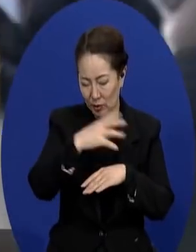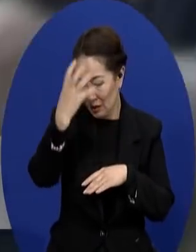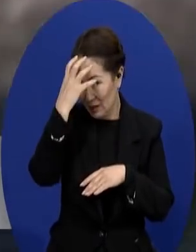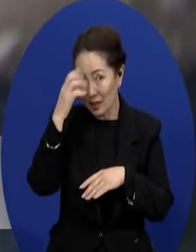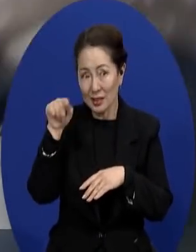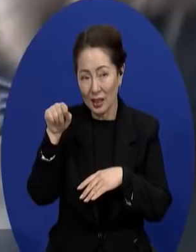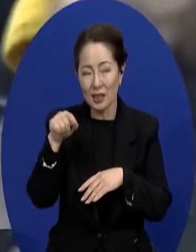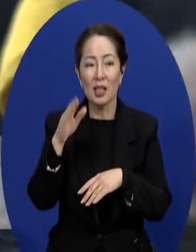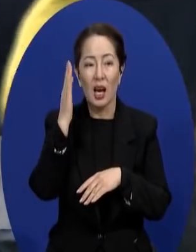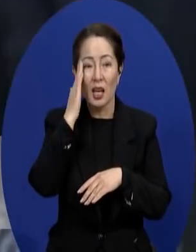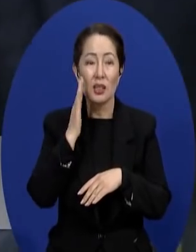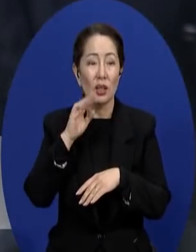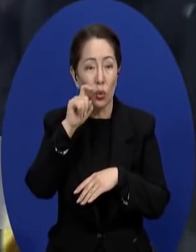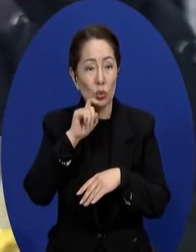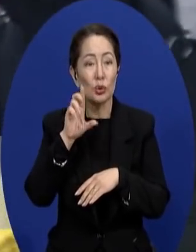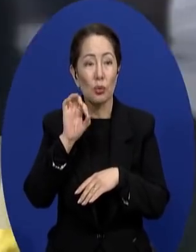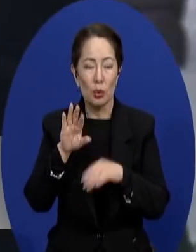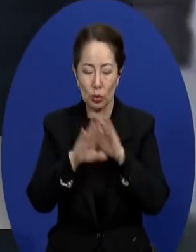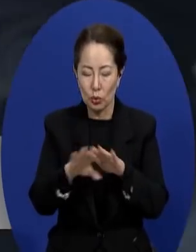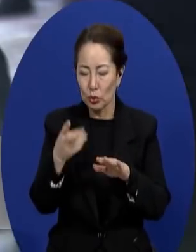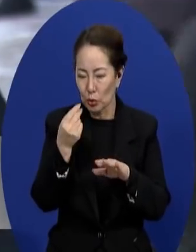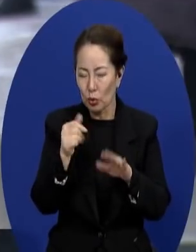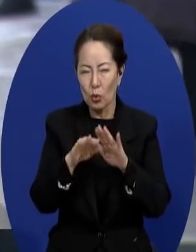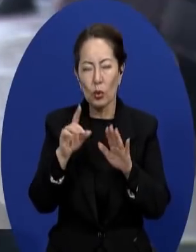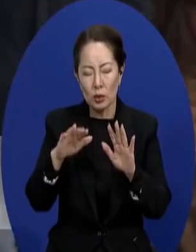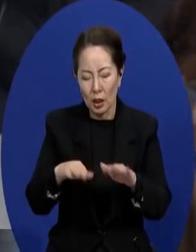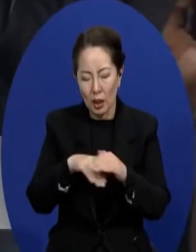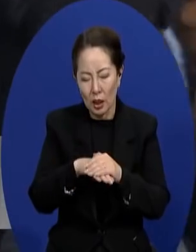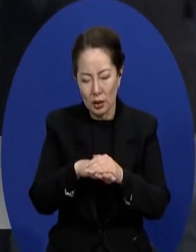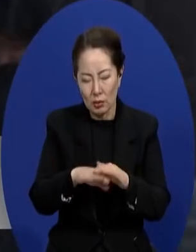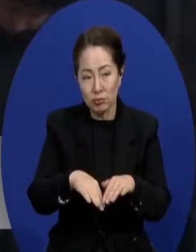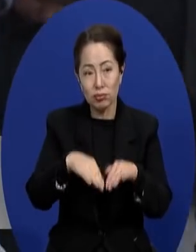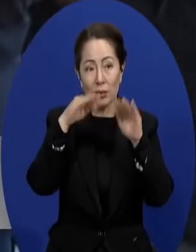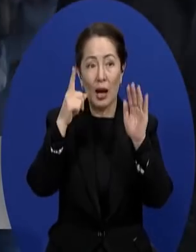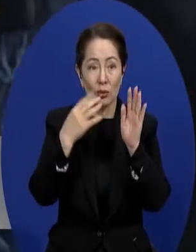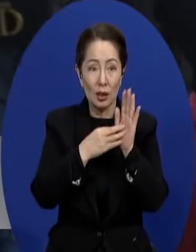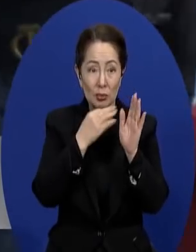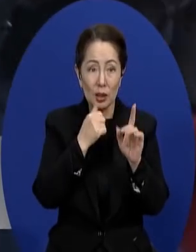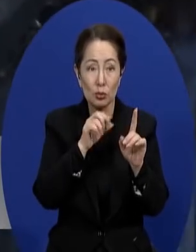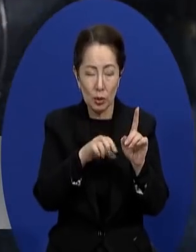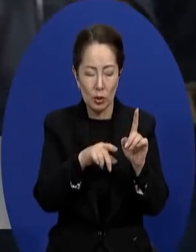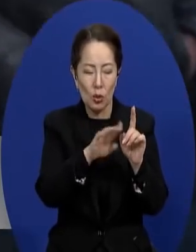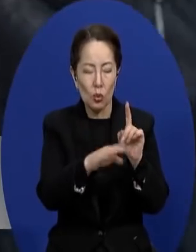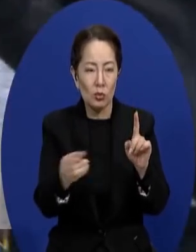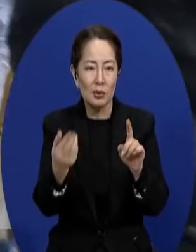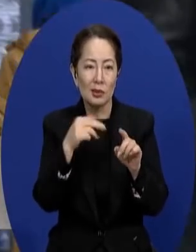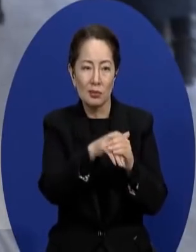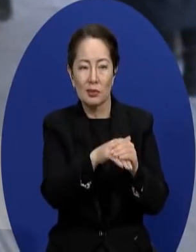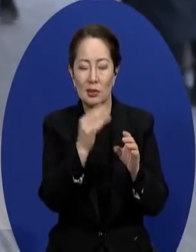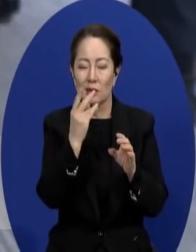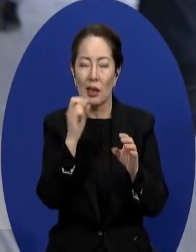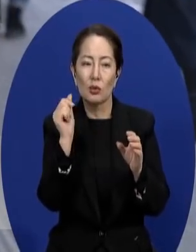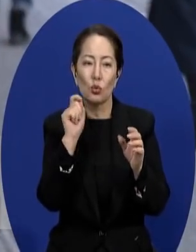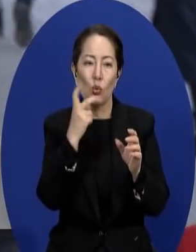хүсвэл хүүхдийн мөнгийг хүүхдийг нь 18 нас хүртэл хадгалж байгаад тухайн хүүхэд насанд хүрмэгц өөрийнх нь дансанд